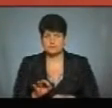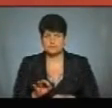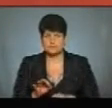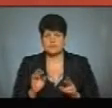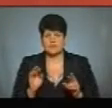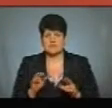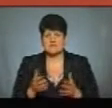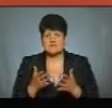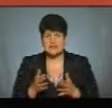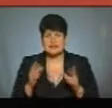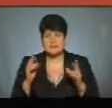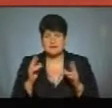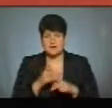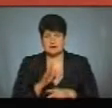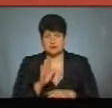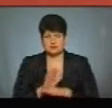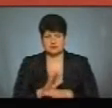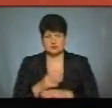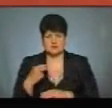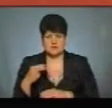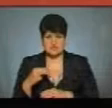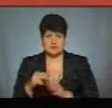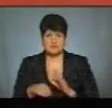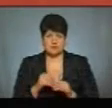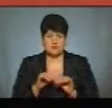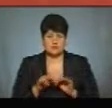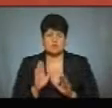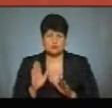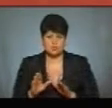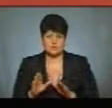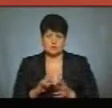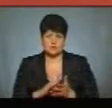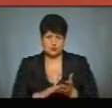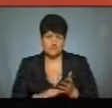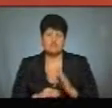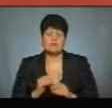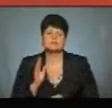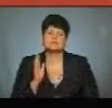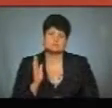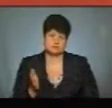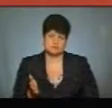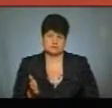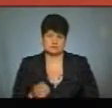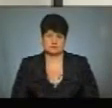про визнання неконституційним указу президента, виборчий процес буде тривати і фактично вибори відбудуться.